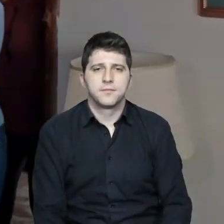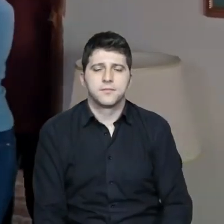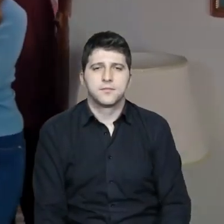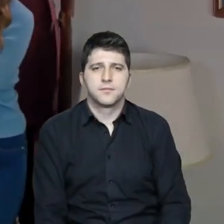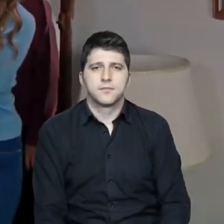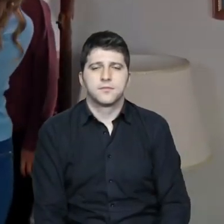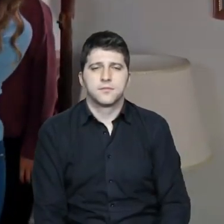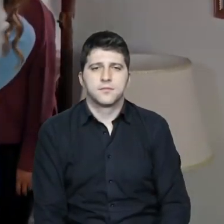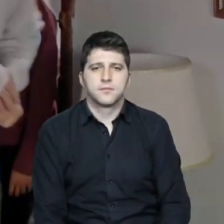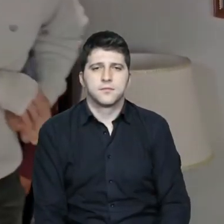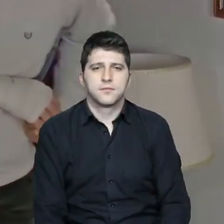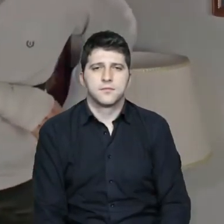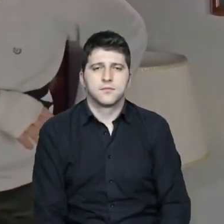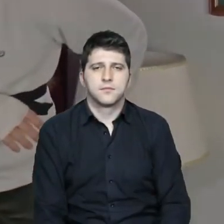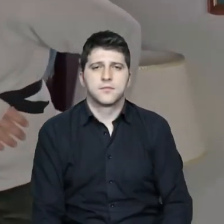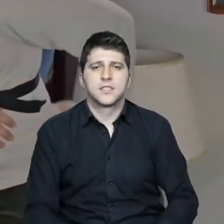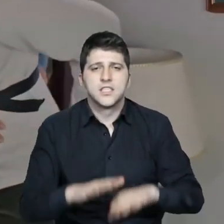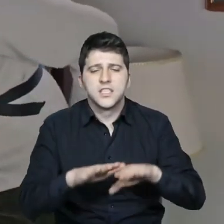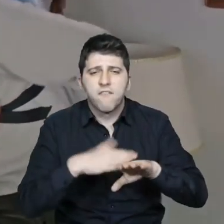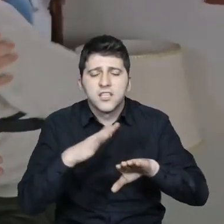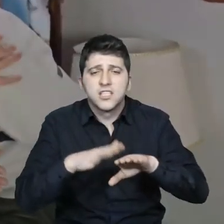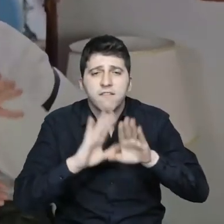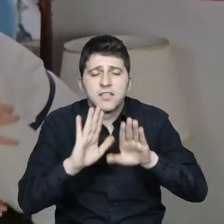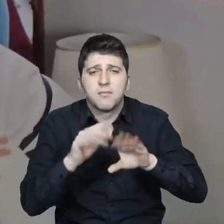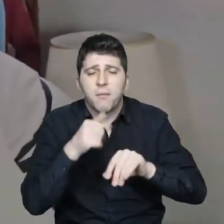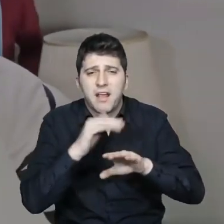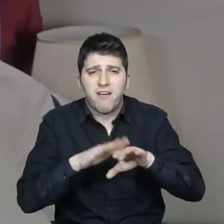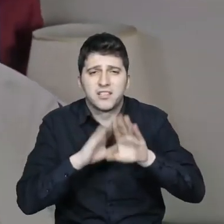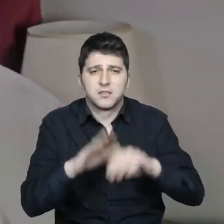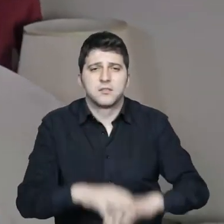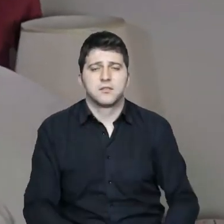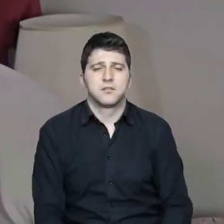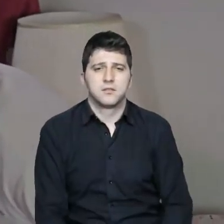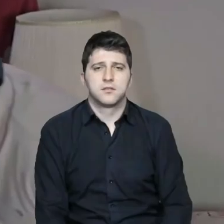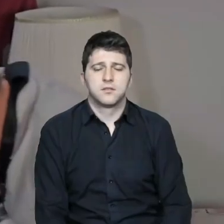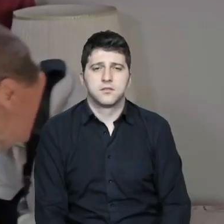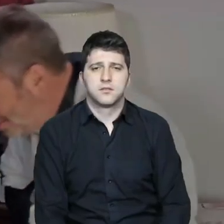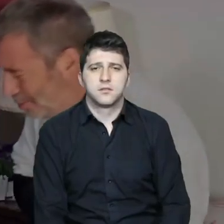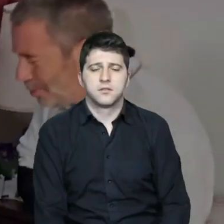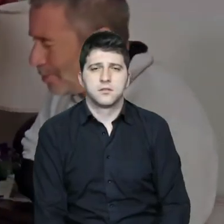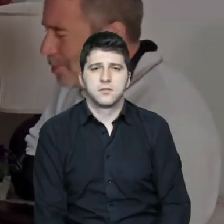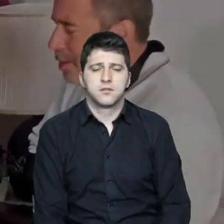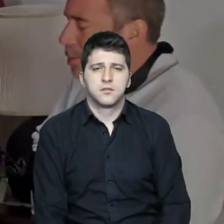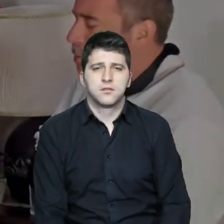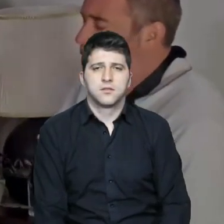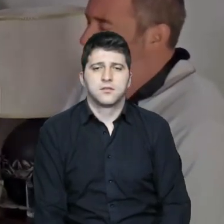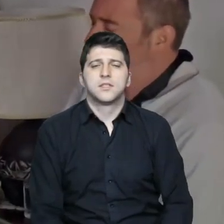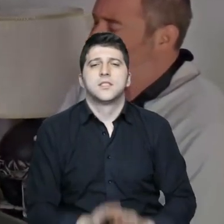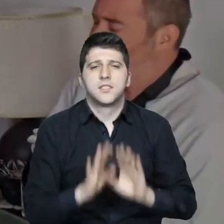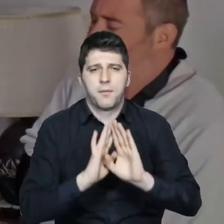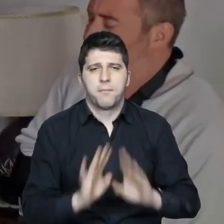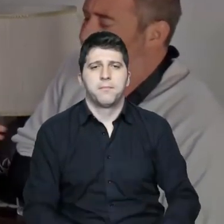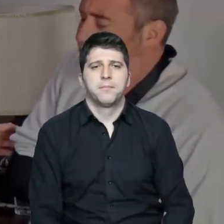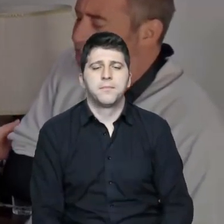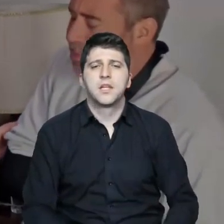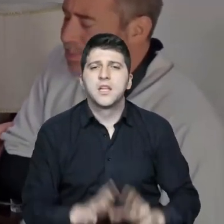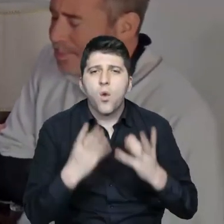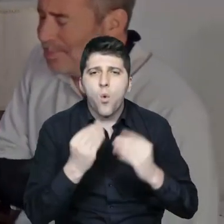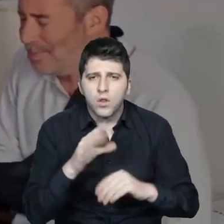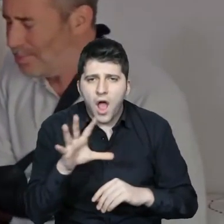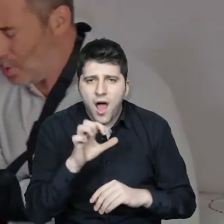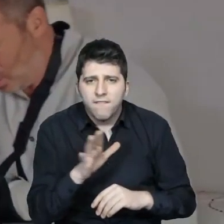getiriyor. Şş, aman yavaş babacığım. Aysu sandalyeye oturdu. Ne oldu, ağrın